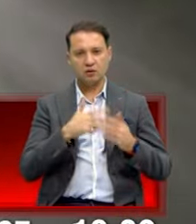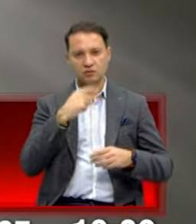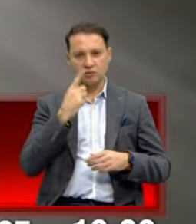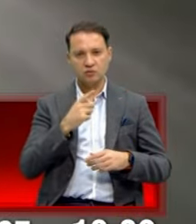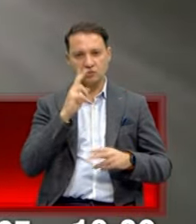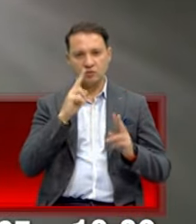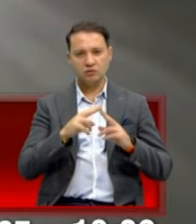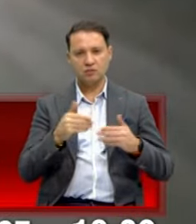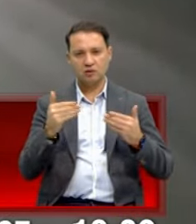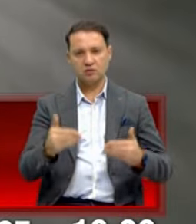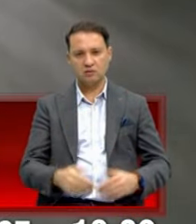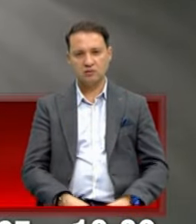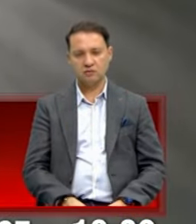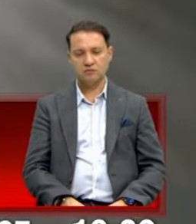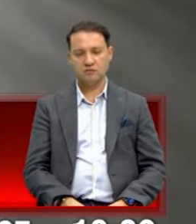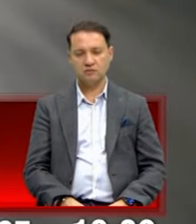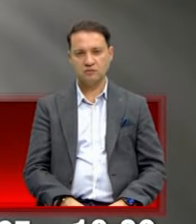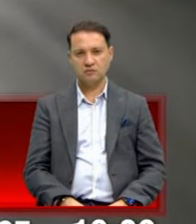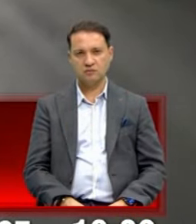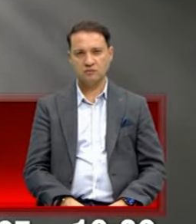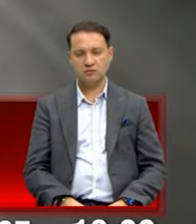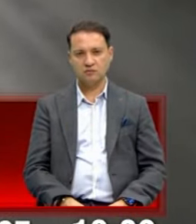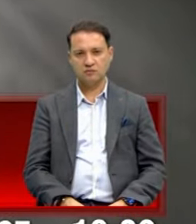nedeniyle görüşme ertelendi.